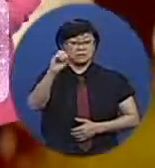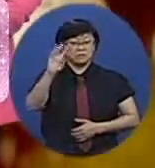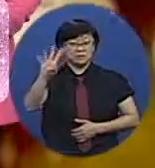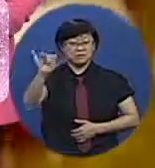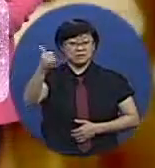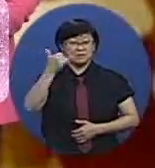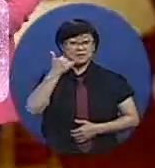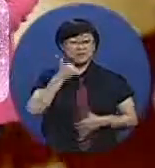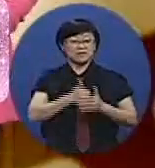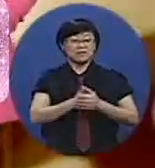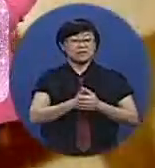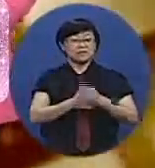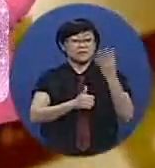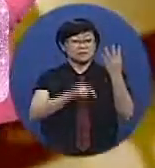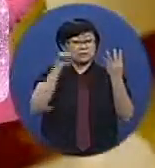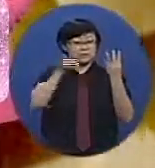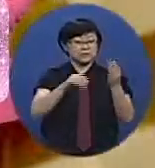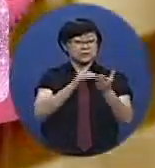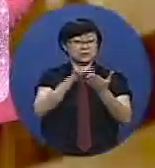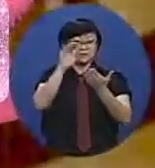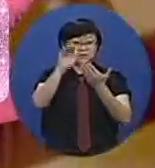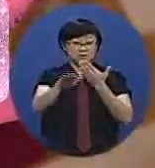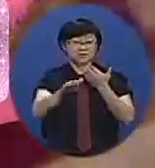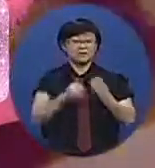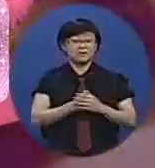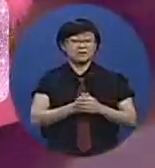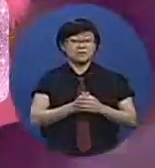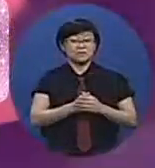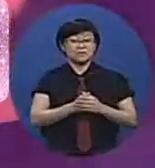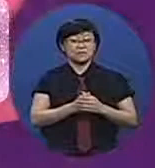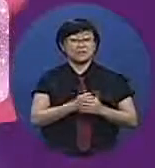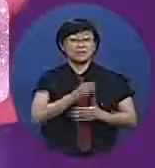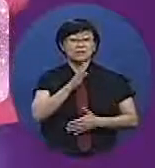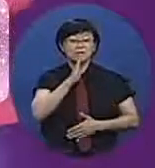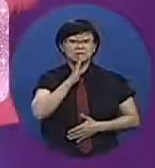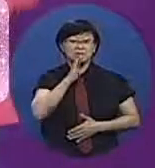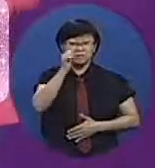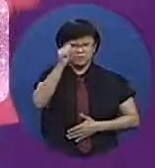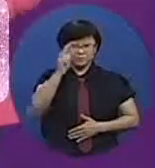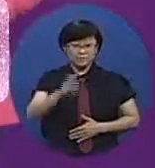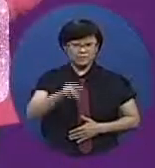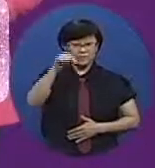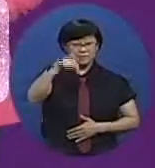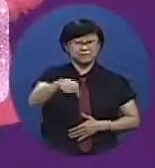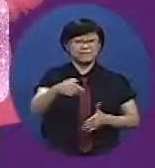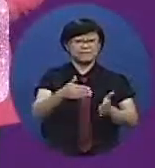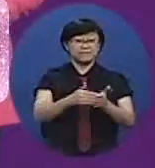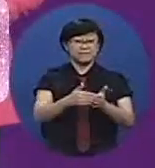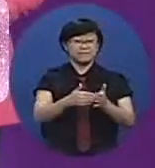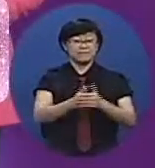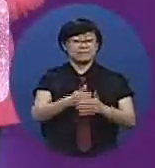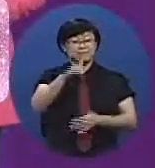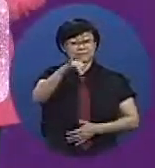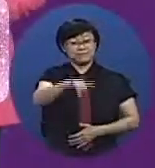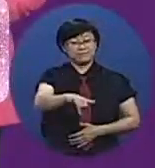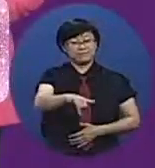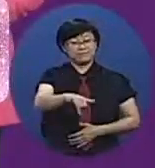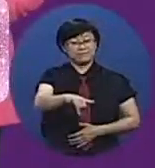060-608-1004번 누르시고 4번을 다시 누르신 다음에 정답을 누르시고